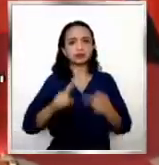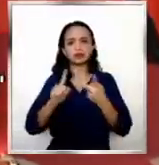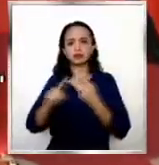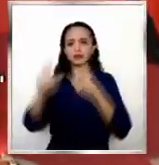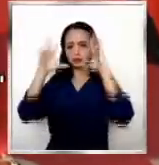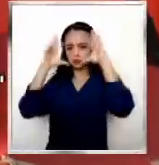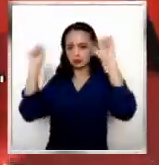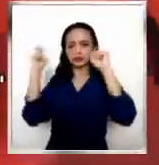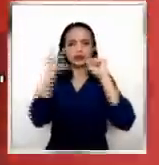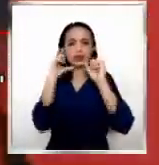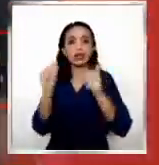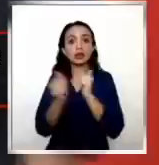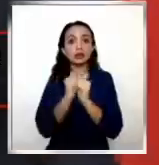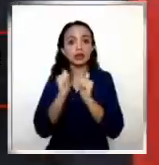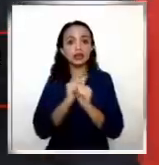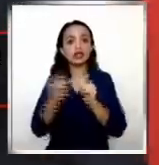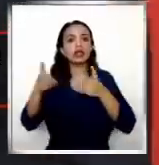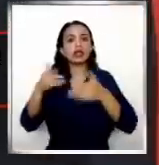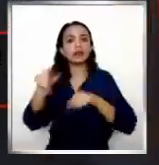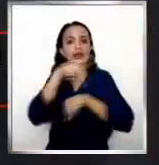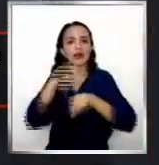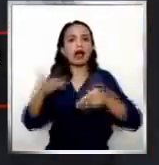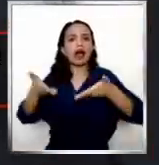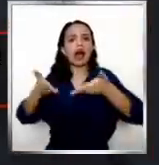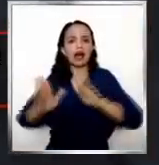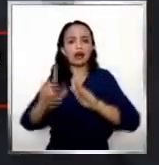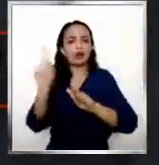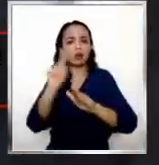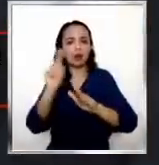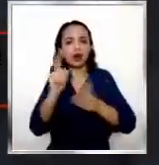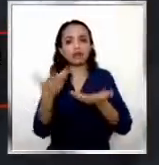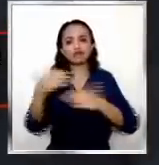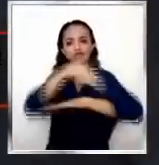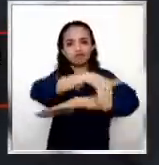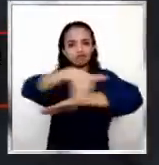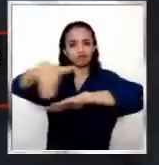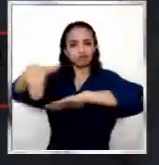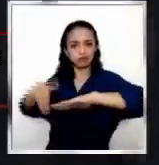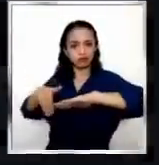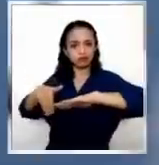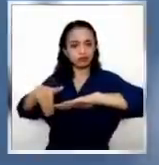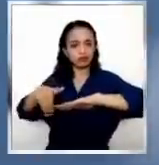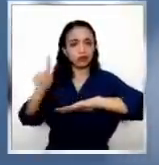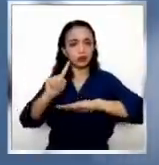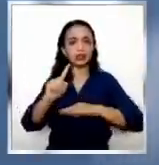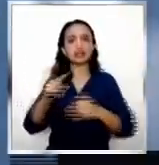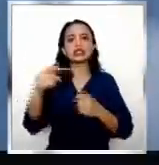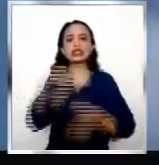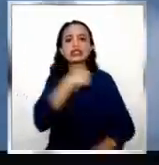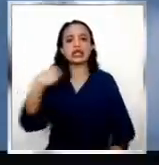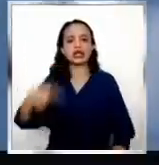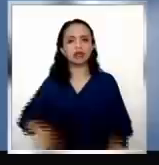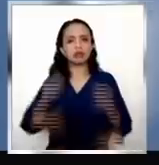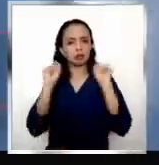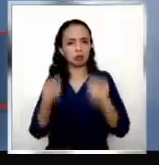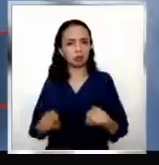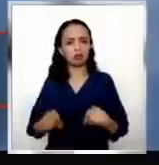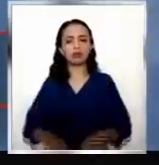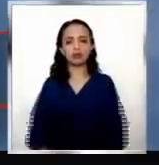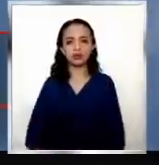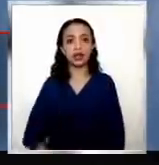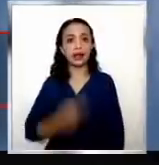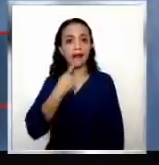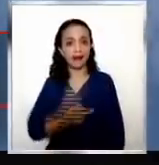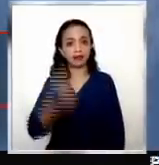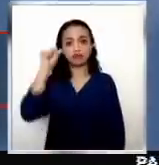ng Pilipinas na mangisda sa Exclusive Economic Zone o EEZ nito ang China. Sabi ni Carpio, hindi